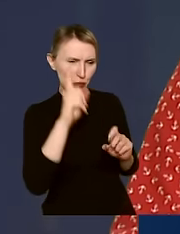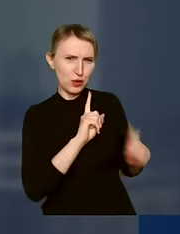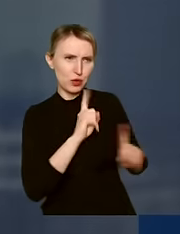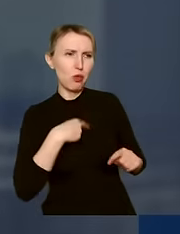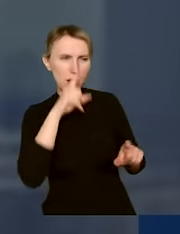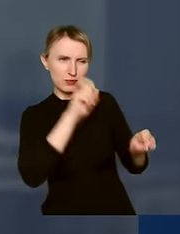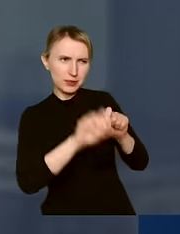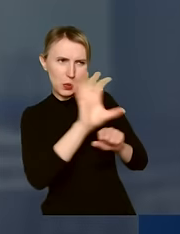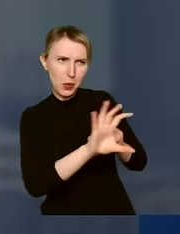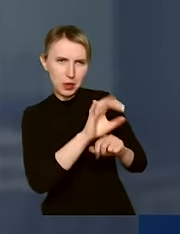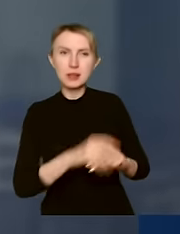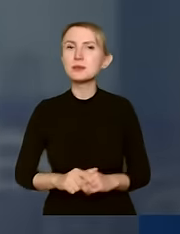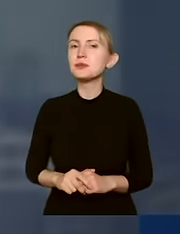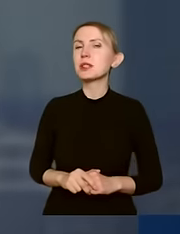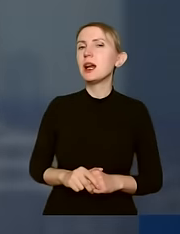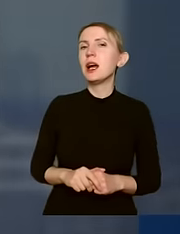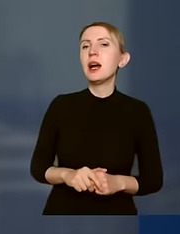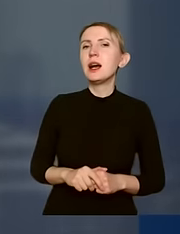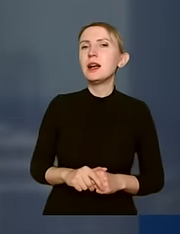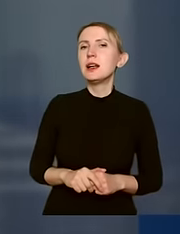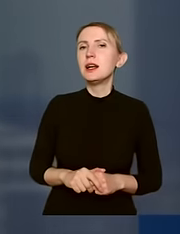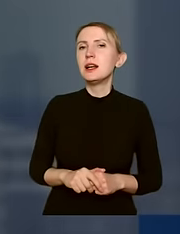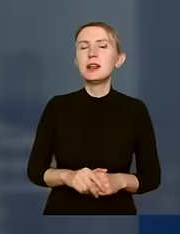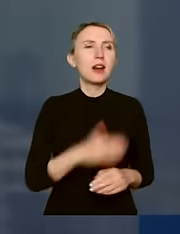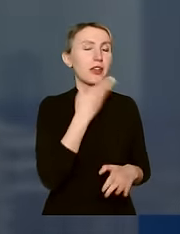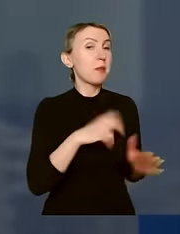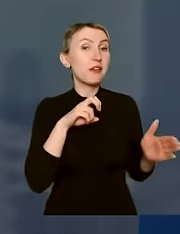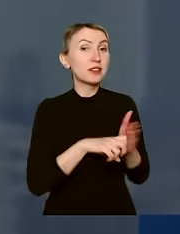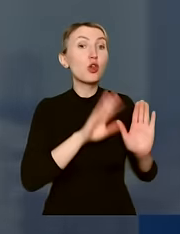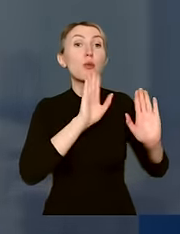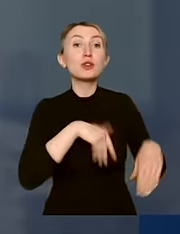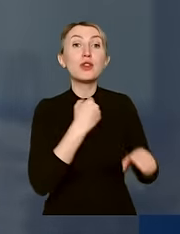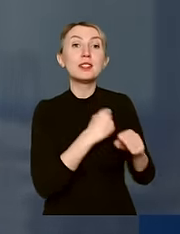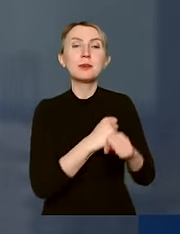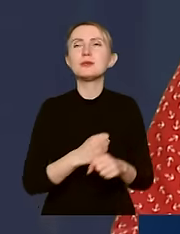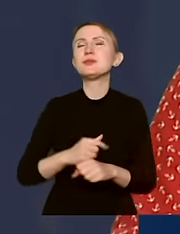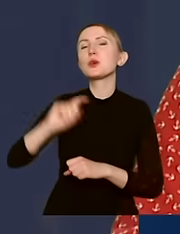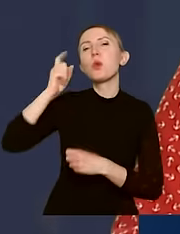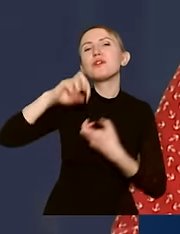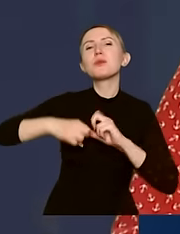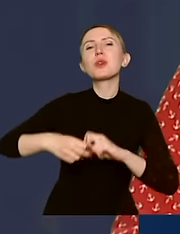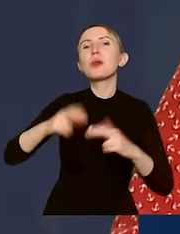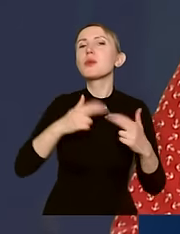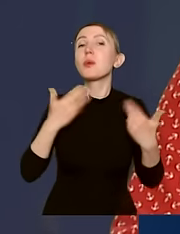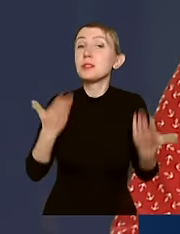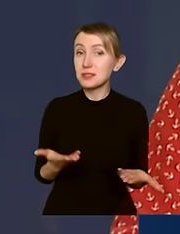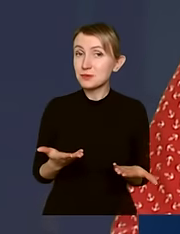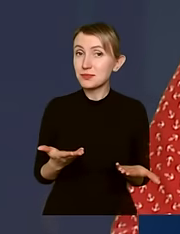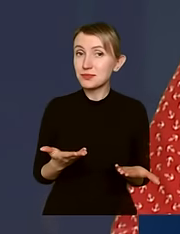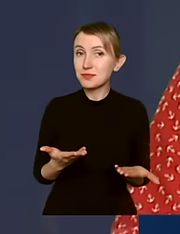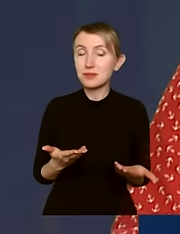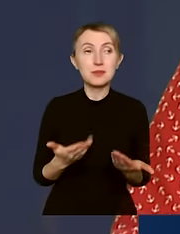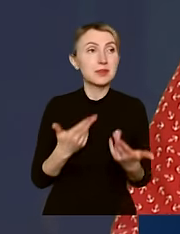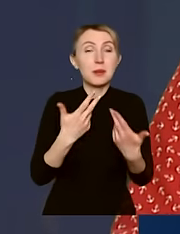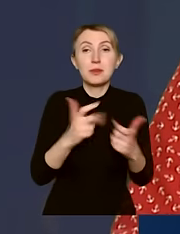komisje. Czy przede wszystkim na razie tylko pozwolenia na pracę. Główny problem tej komisji polega na tym, że tam niczego nie odkrył